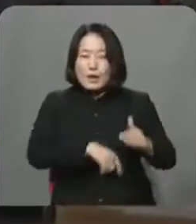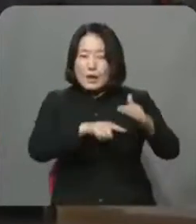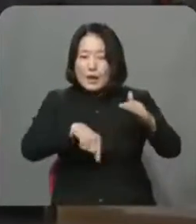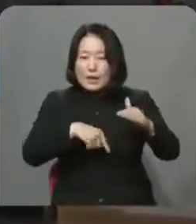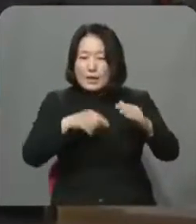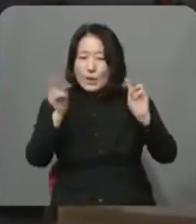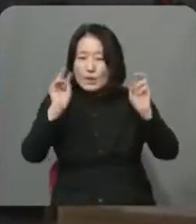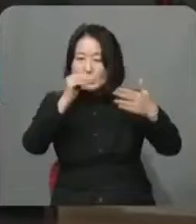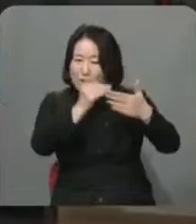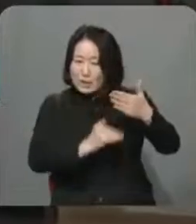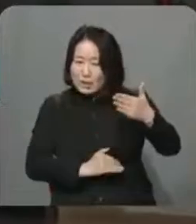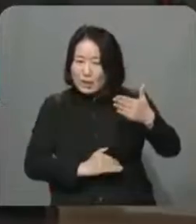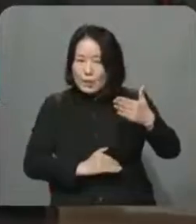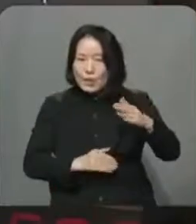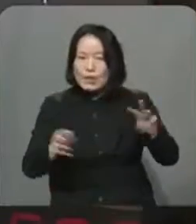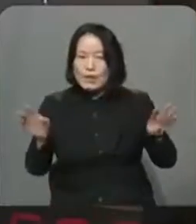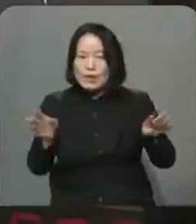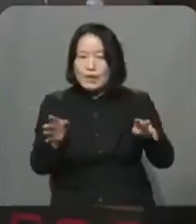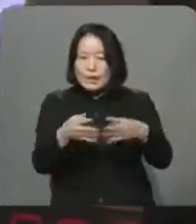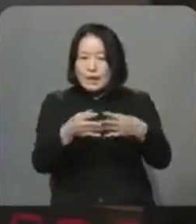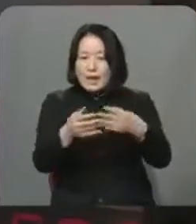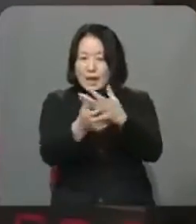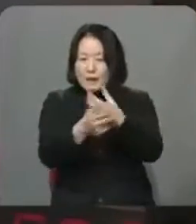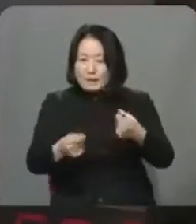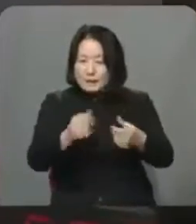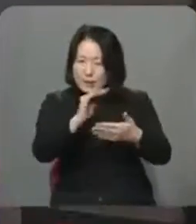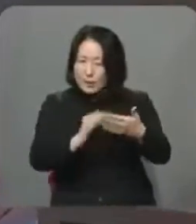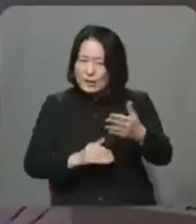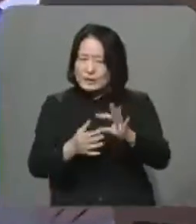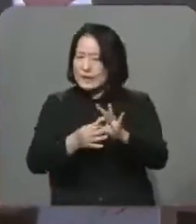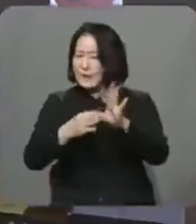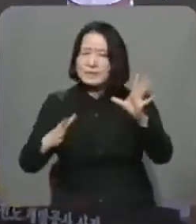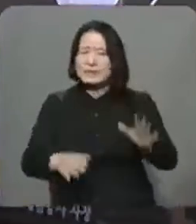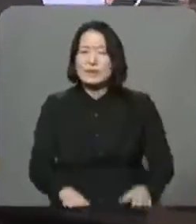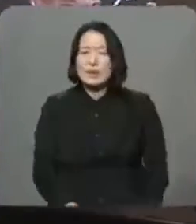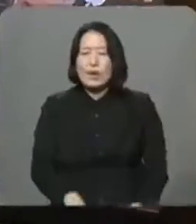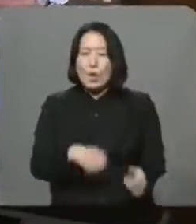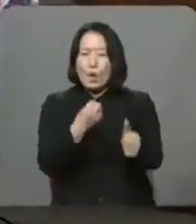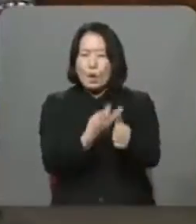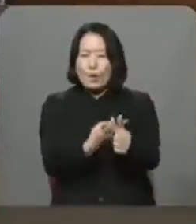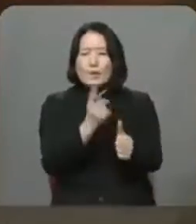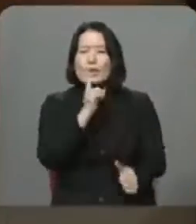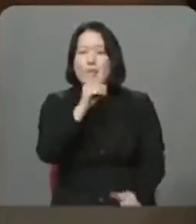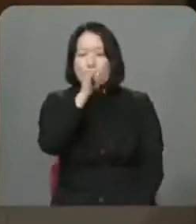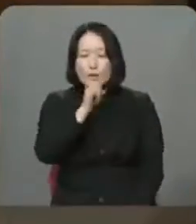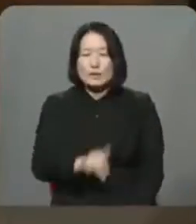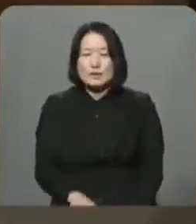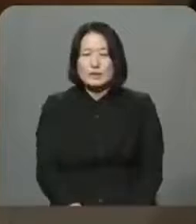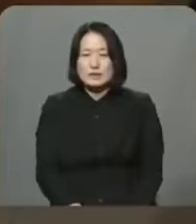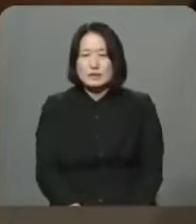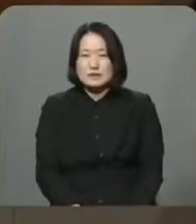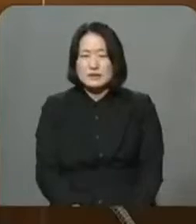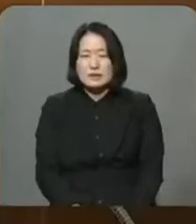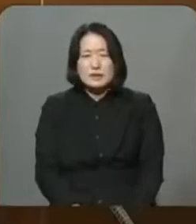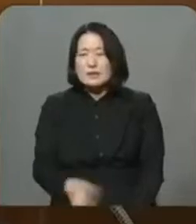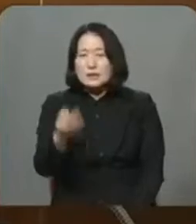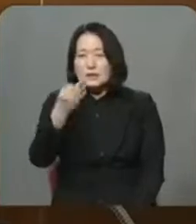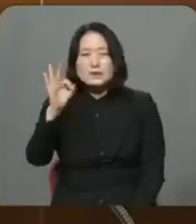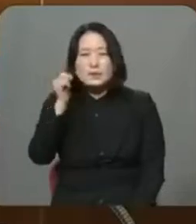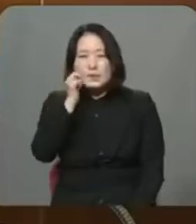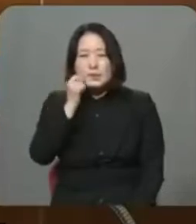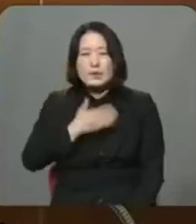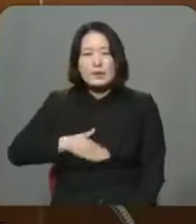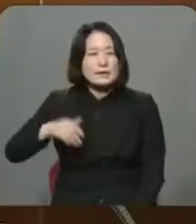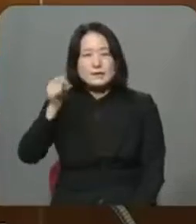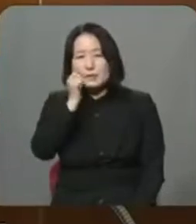알 바 아닙니다. 그거는 계약 조건에 해당되지 않습니다. 강계공 사장을 고발하겠다는 발언까지 나왔습니다. 하지 않는다, 알 바 없다. 거기에 대해서